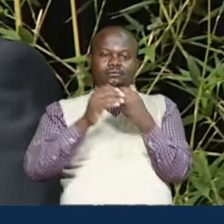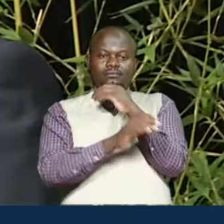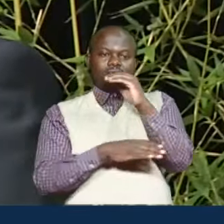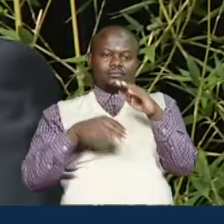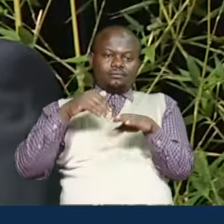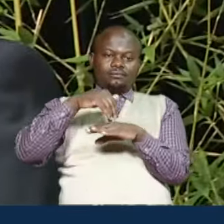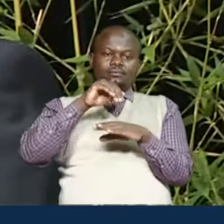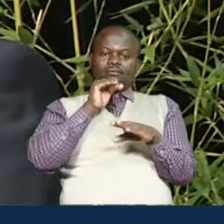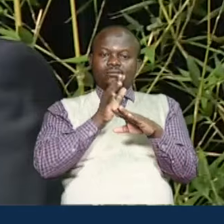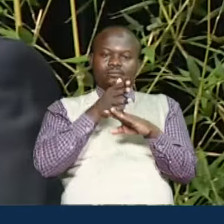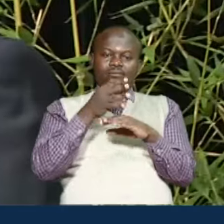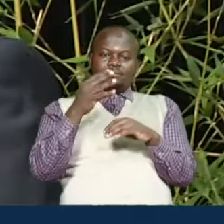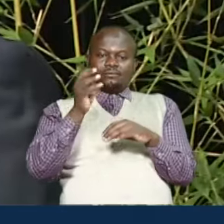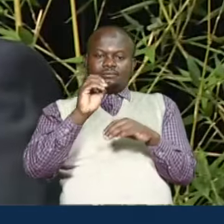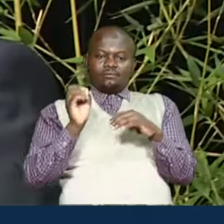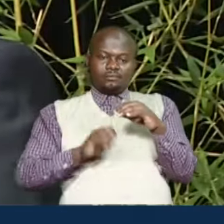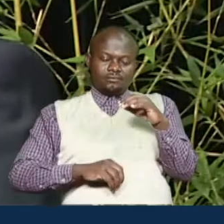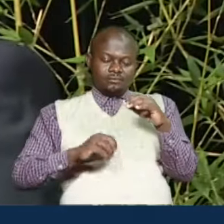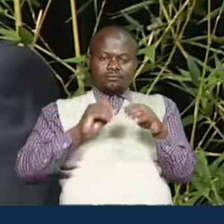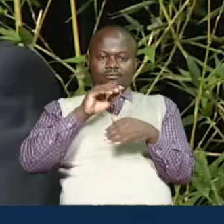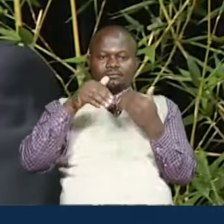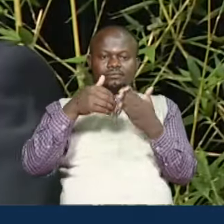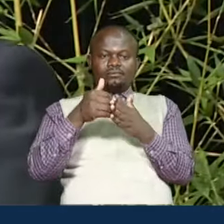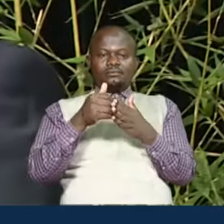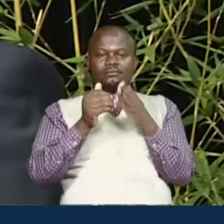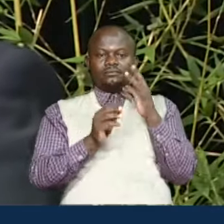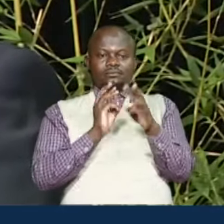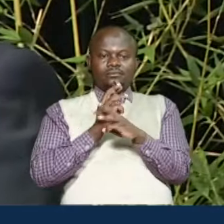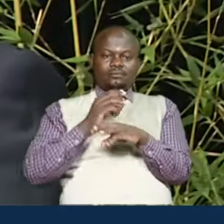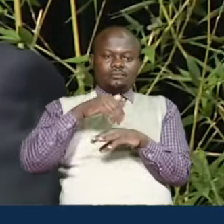bitarenga 40% by'ibyuka byose isi yohereza mu kirere.